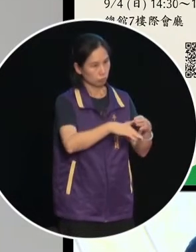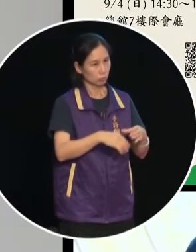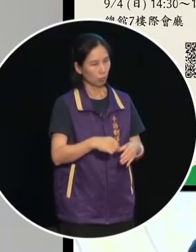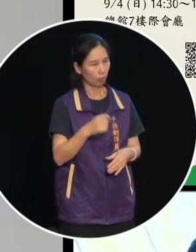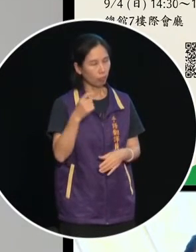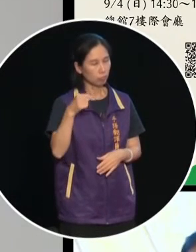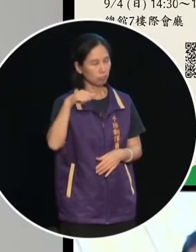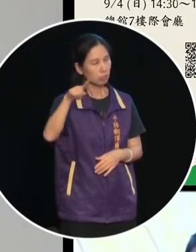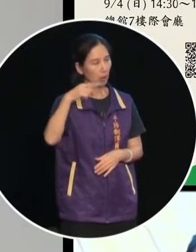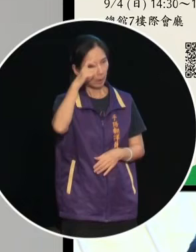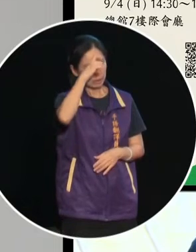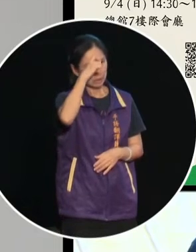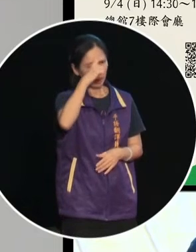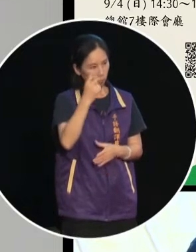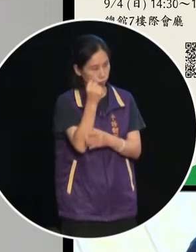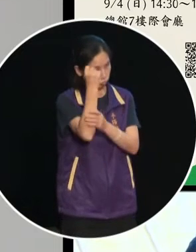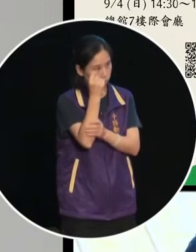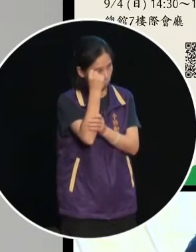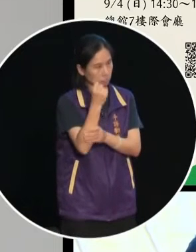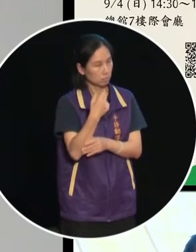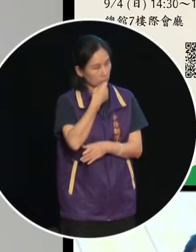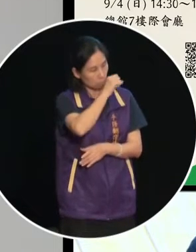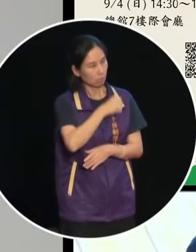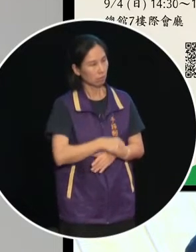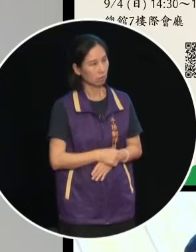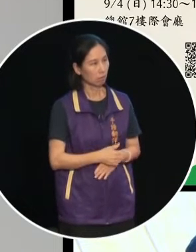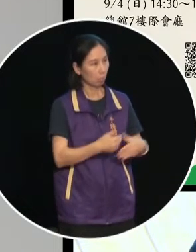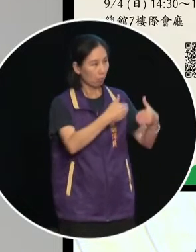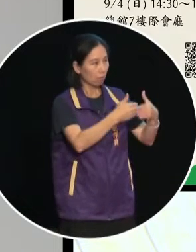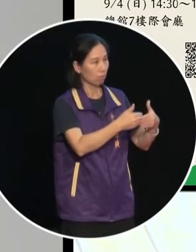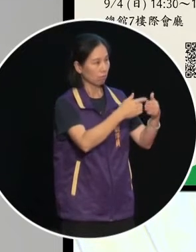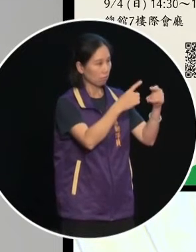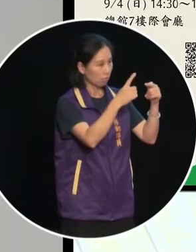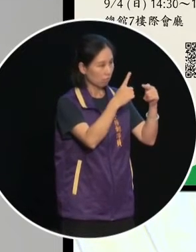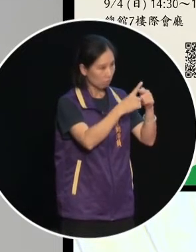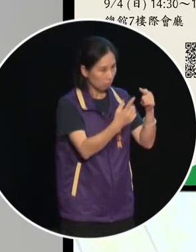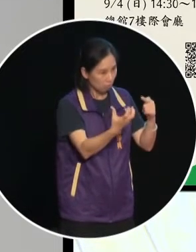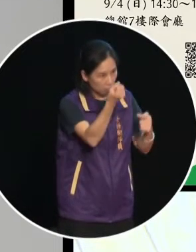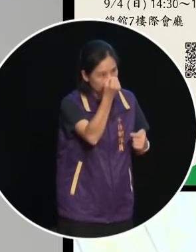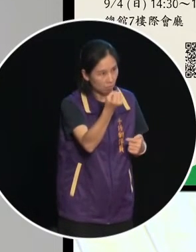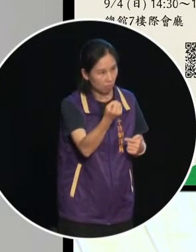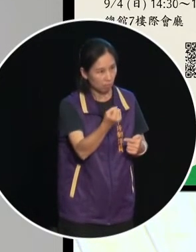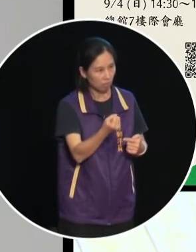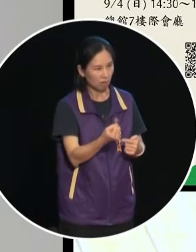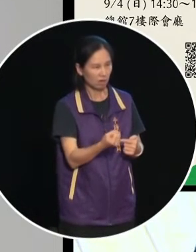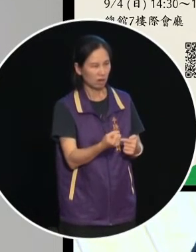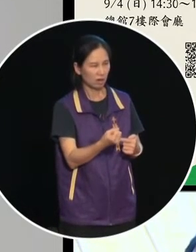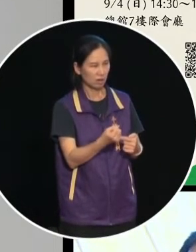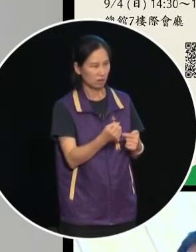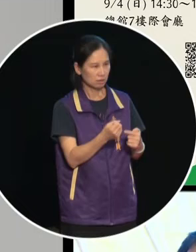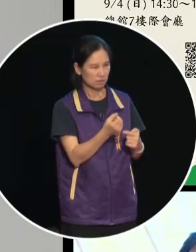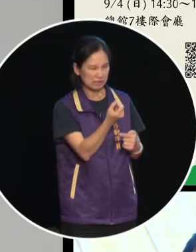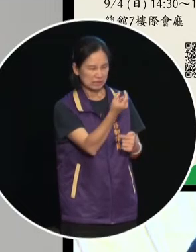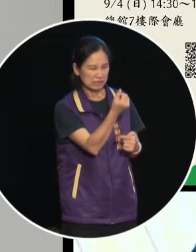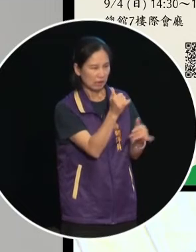台湾。那对岸的中国做什么？人权、少数民族都被